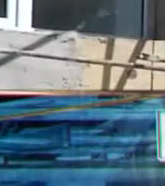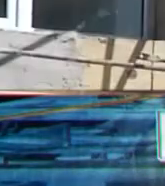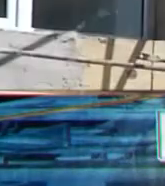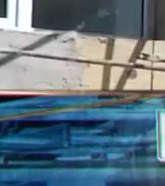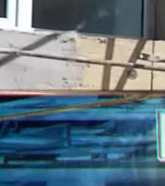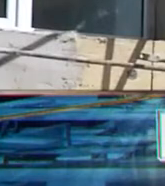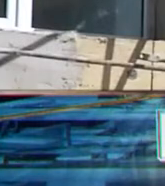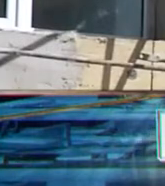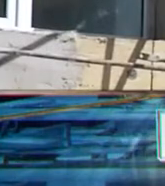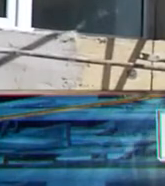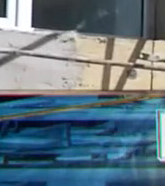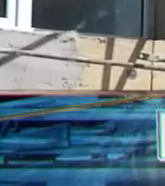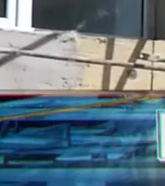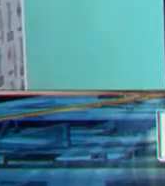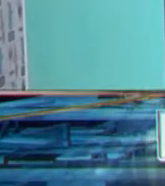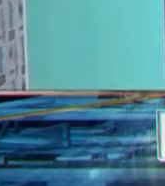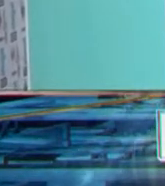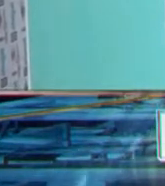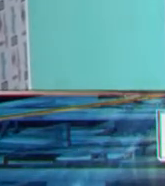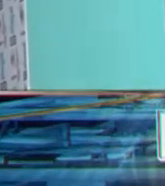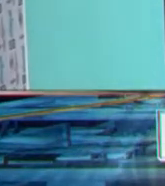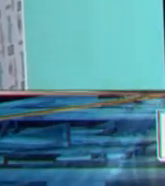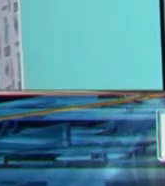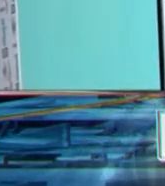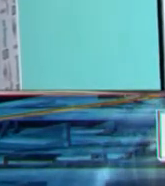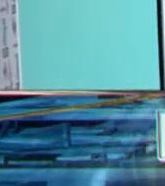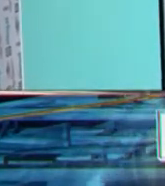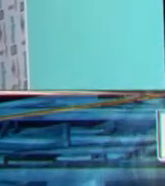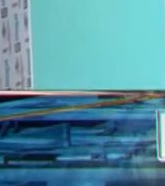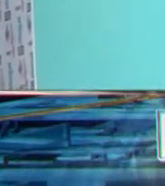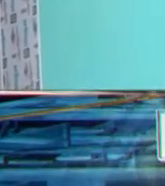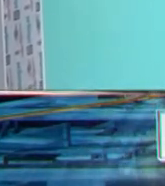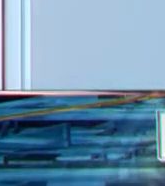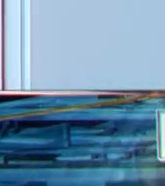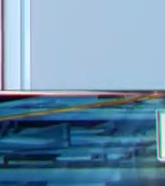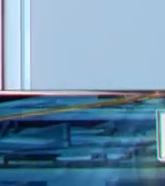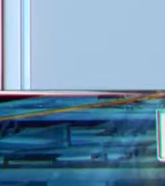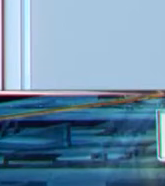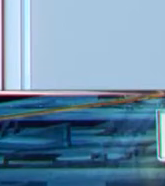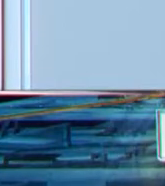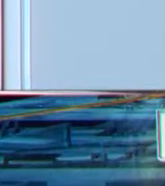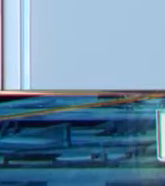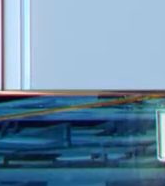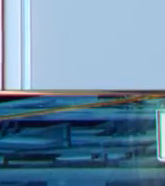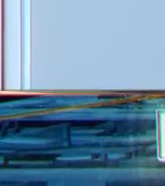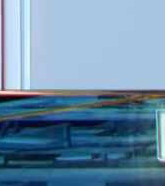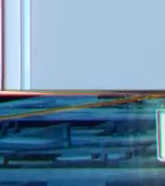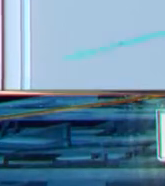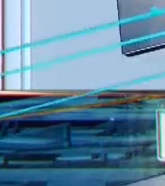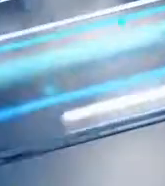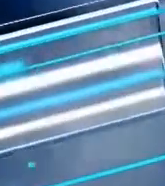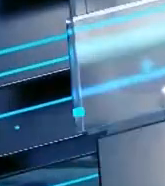Жұмыспен қамтудың жол картасы сеп болды. Биыл өңірде 17 медициналық нысан күрделі жөндеуден өтіп, бесеуі жаңадан салынуда.